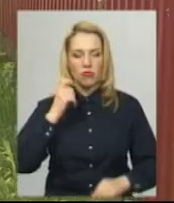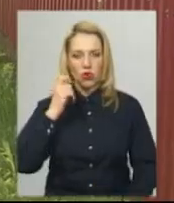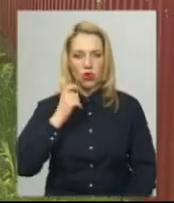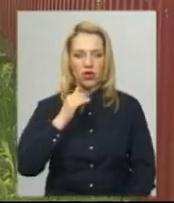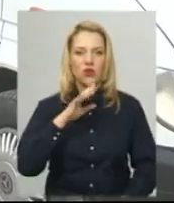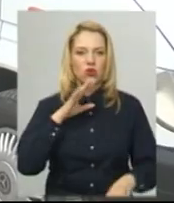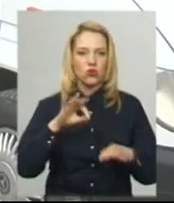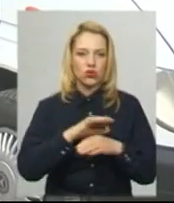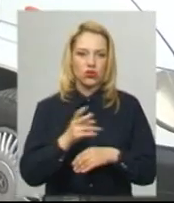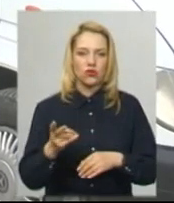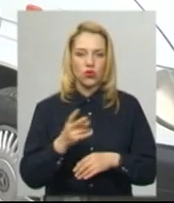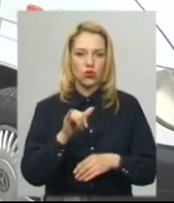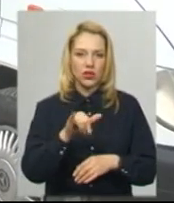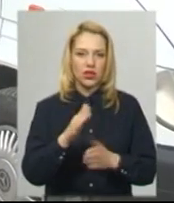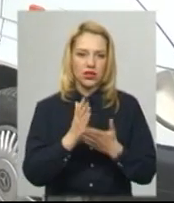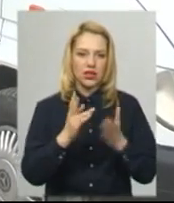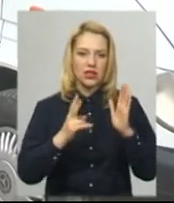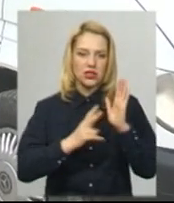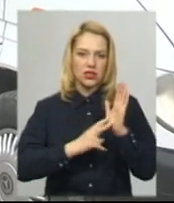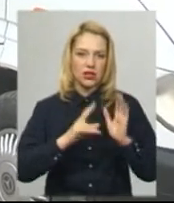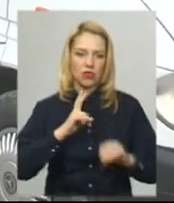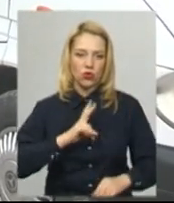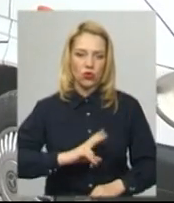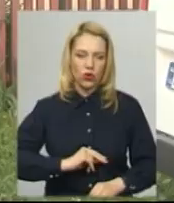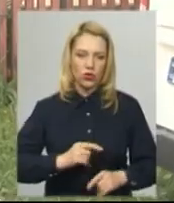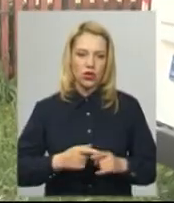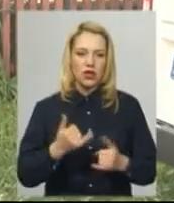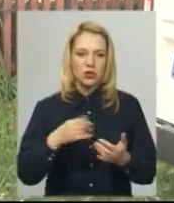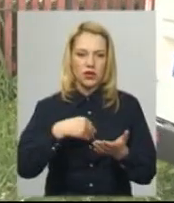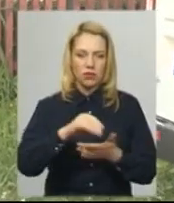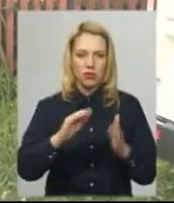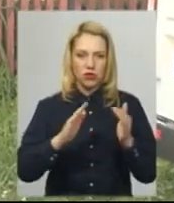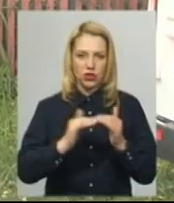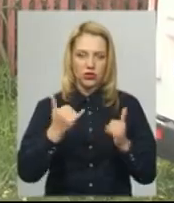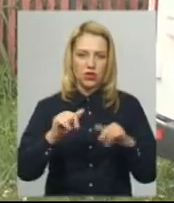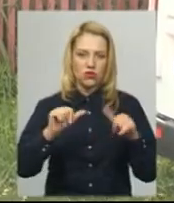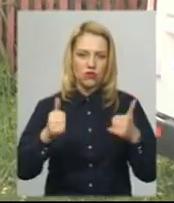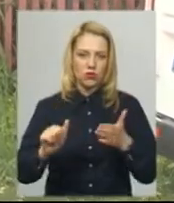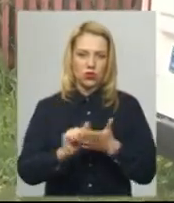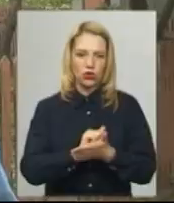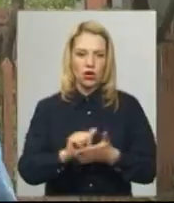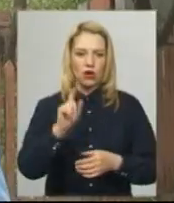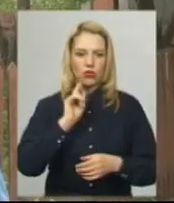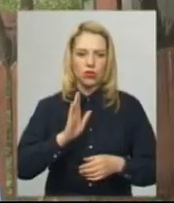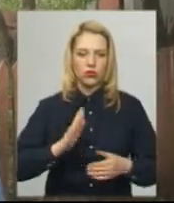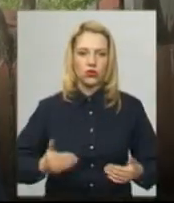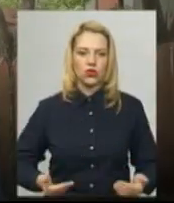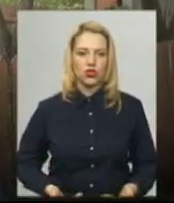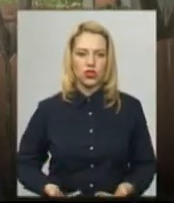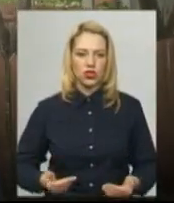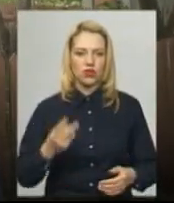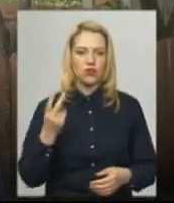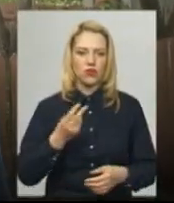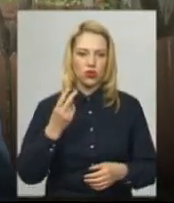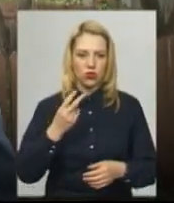доньок. Розповідає, в Глушківцях придбав будинок та наразі оформляє на нього документи. Поки будуть родиною жити вдвоюрідного брата. Думав, краще